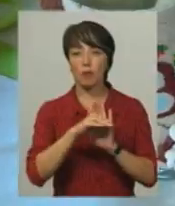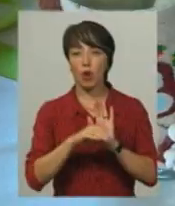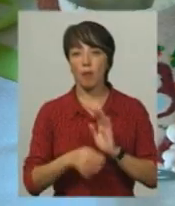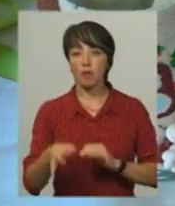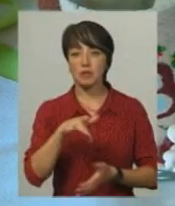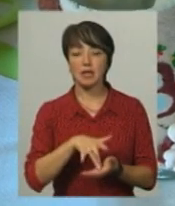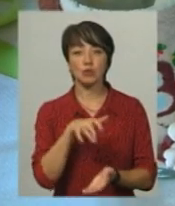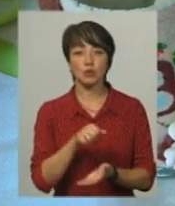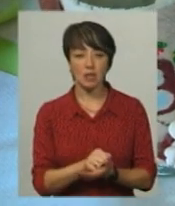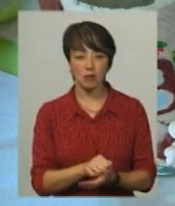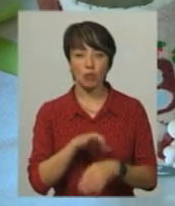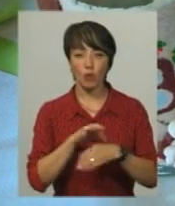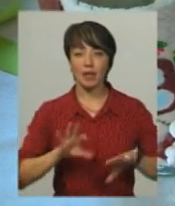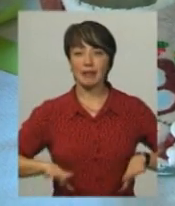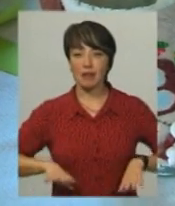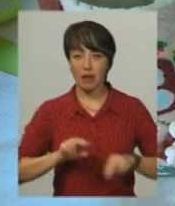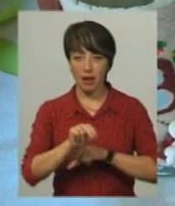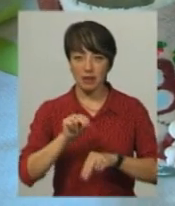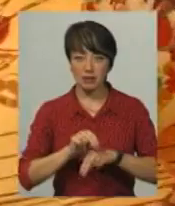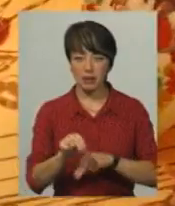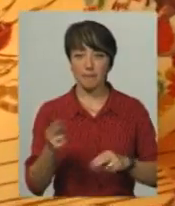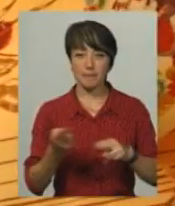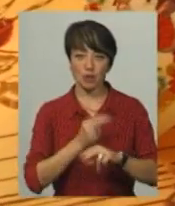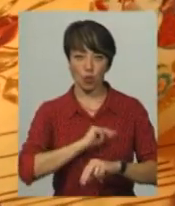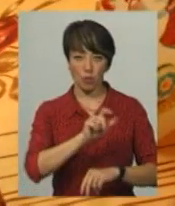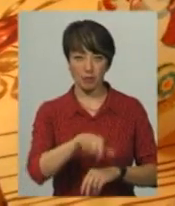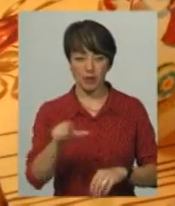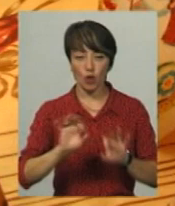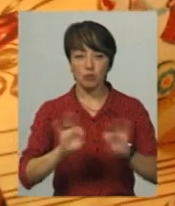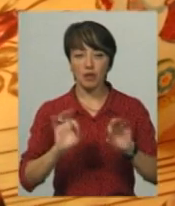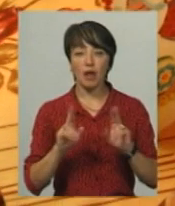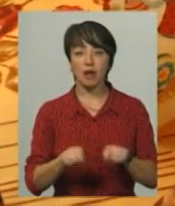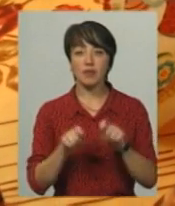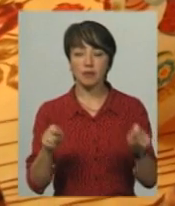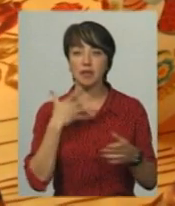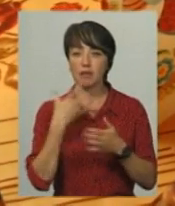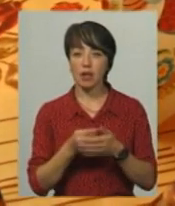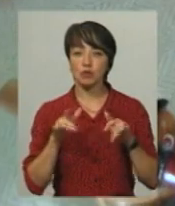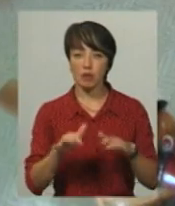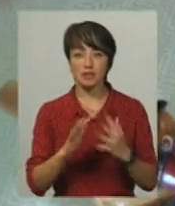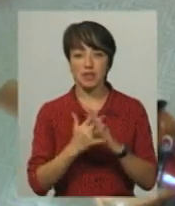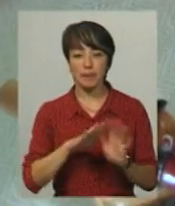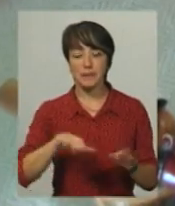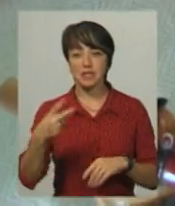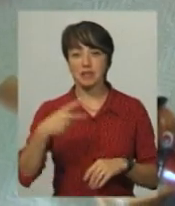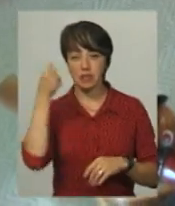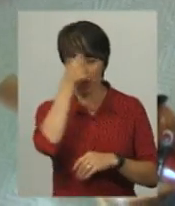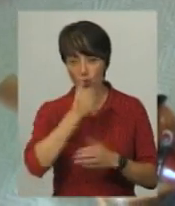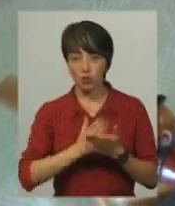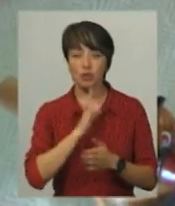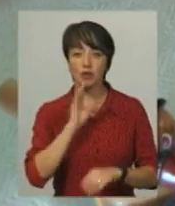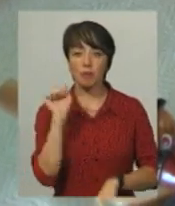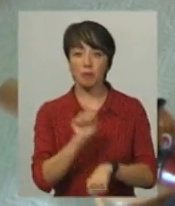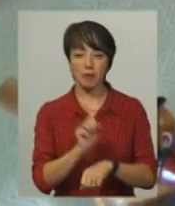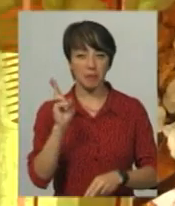обласного центру зайнятості проводила тренінги і семінари для безробітних. Розповідала, як відкрити власну справу в селі. Та після 20 років жінка